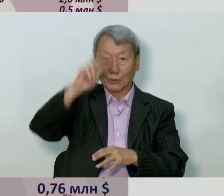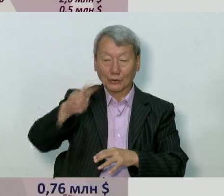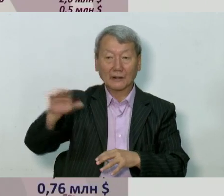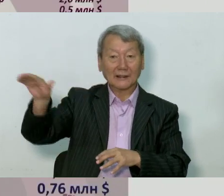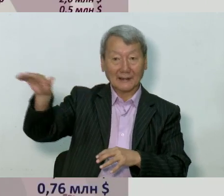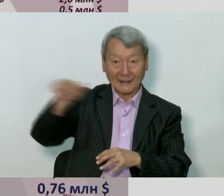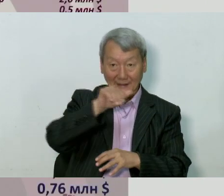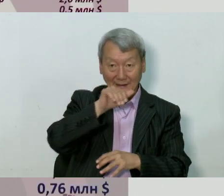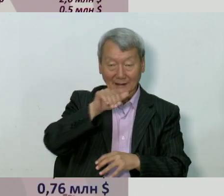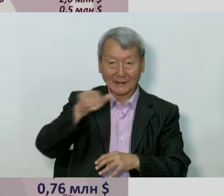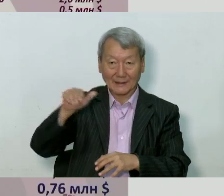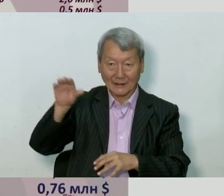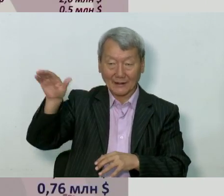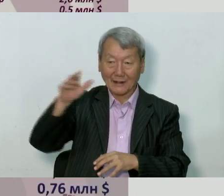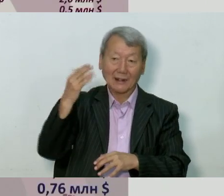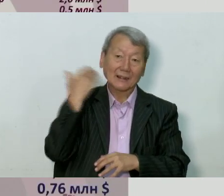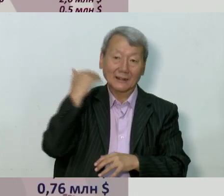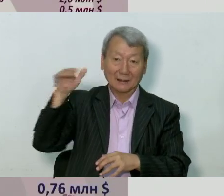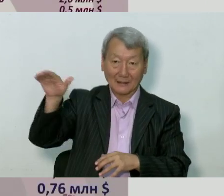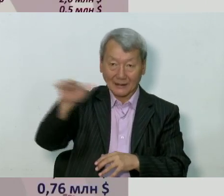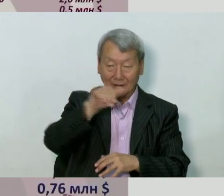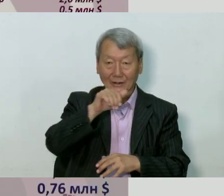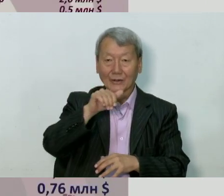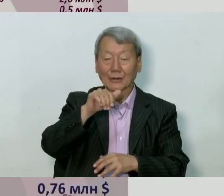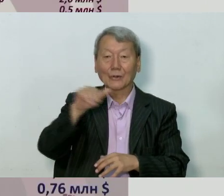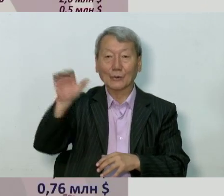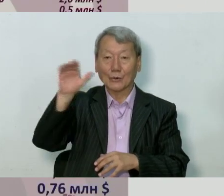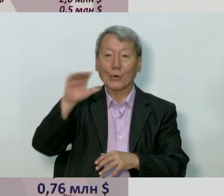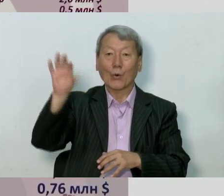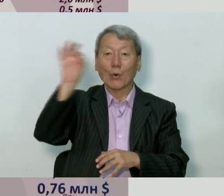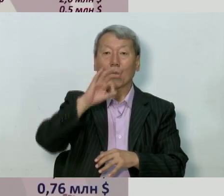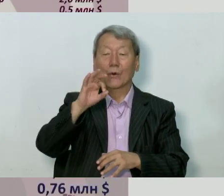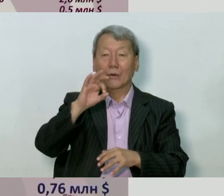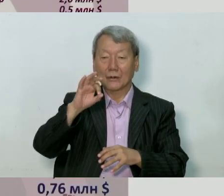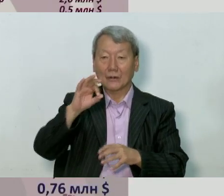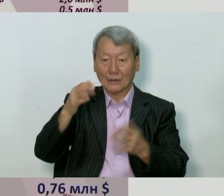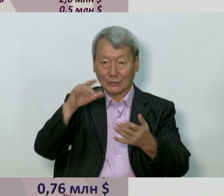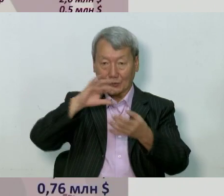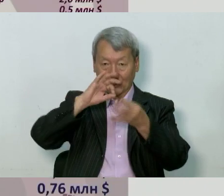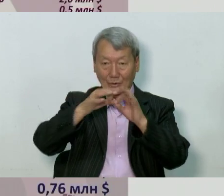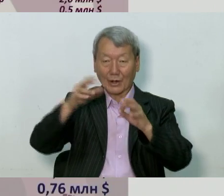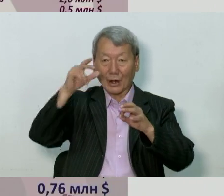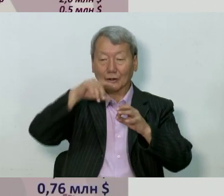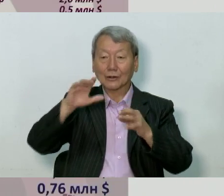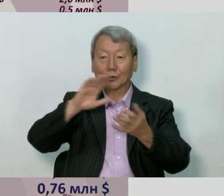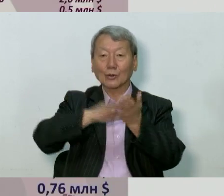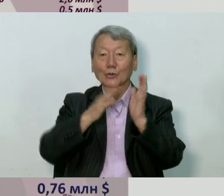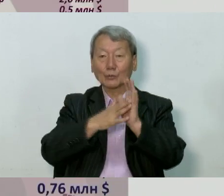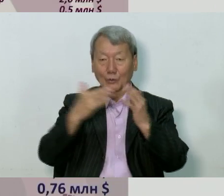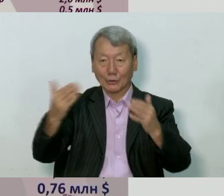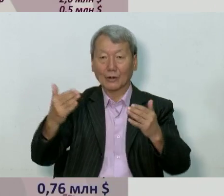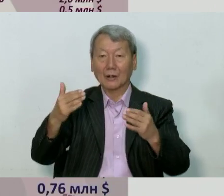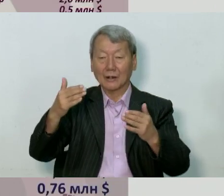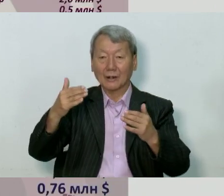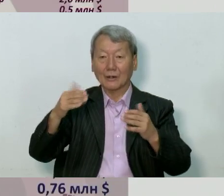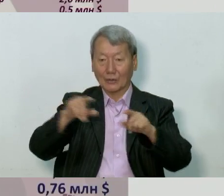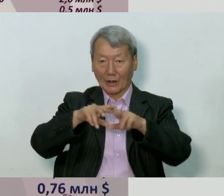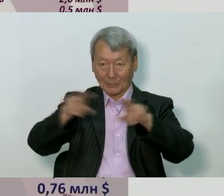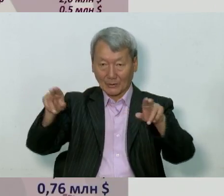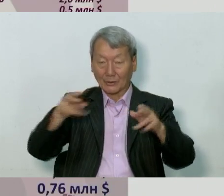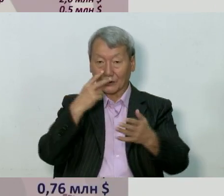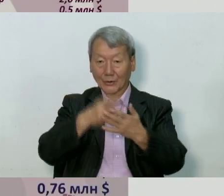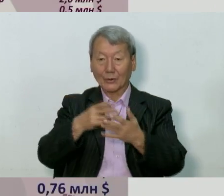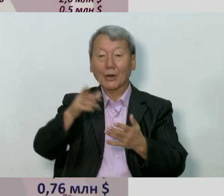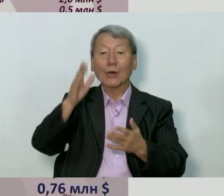кредит, кредиттик каражаттарын тартылып атат. Бул шарттары мындай болуп